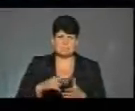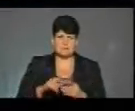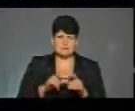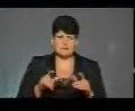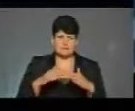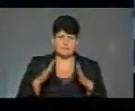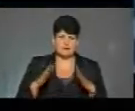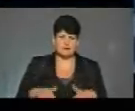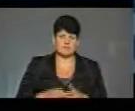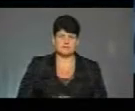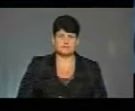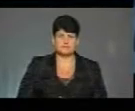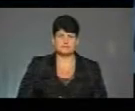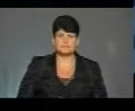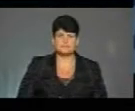лагерях, пансіонатах.